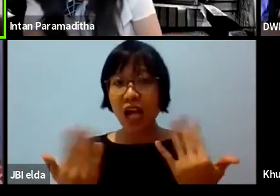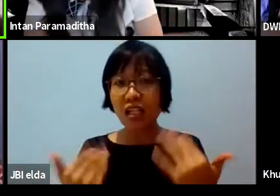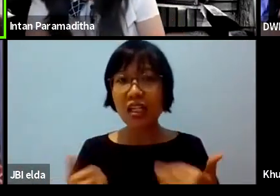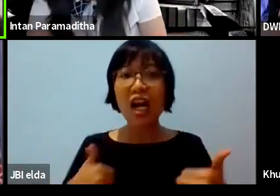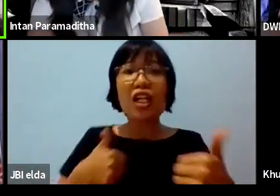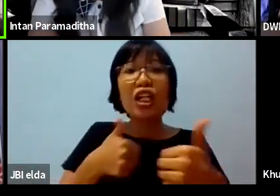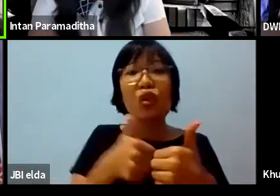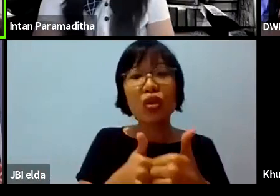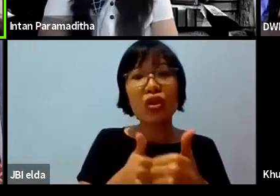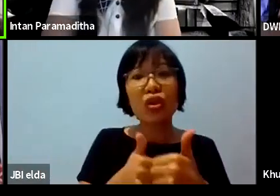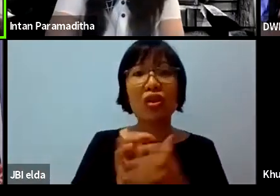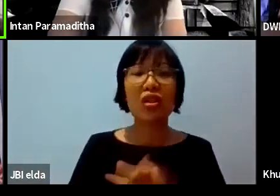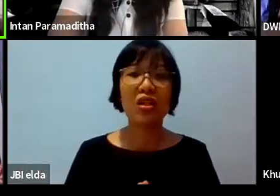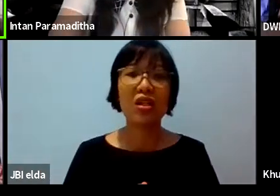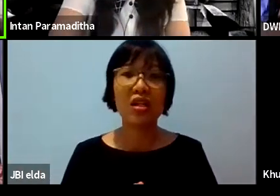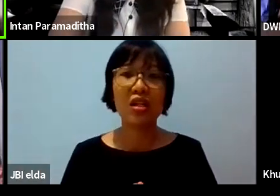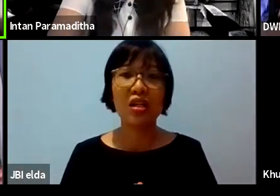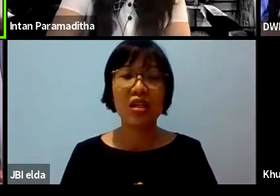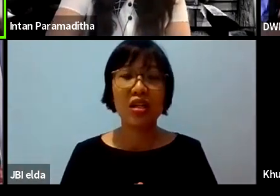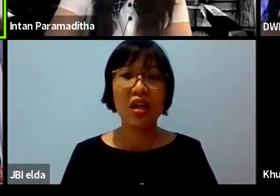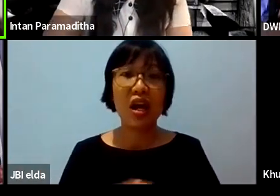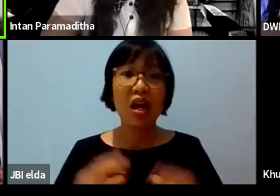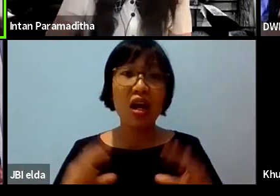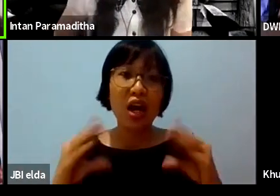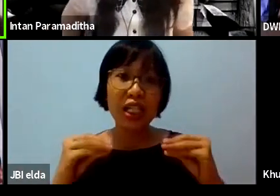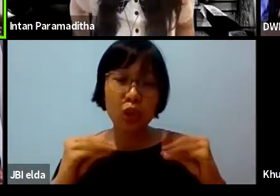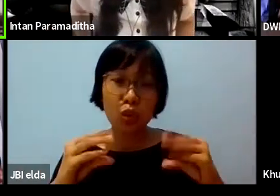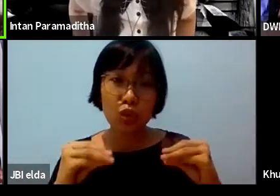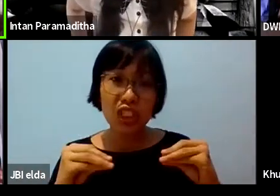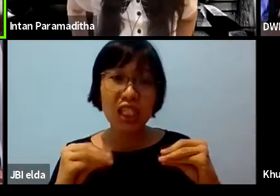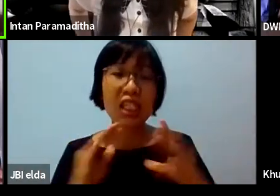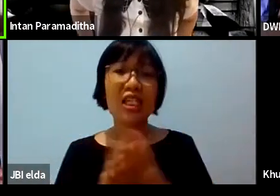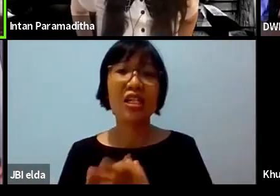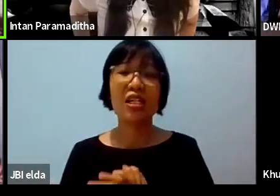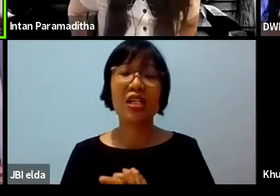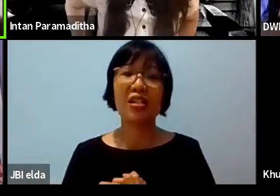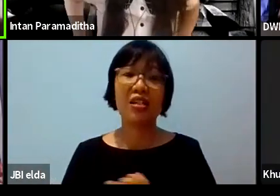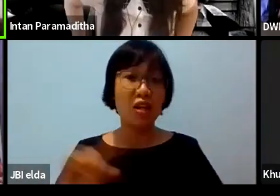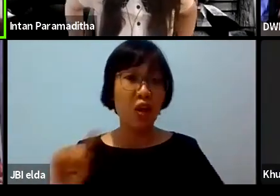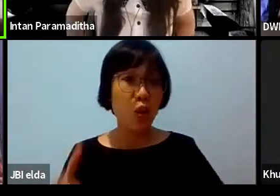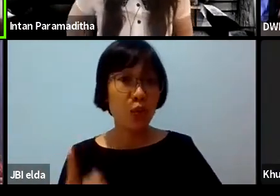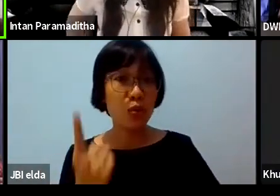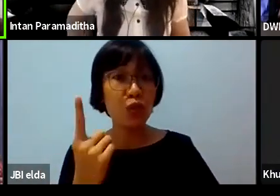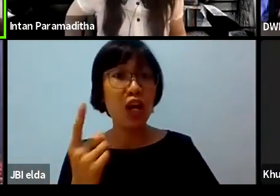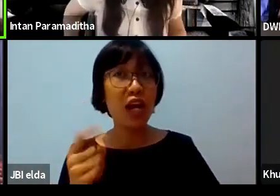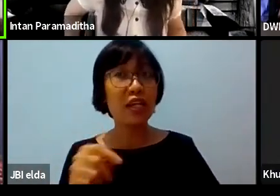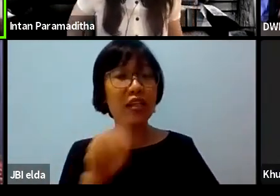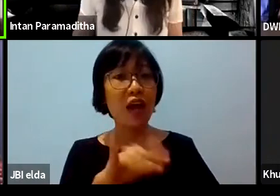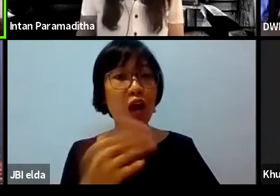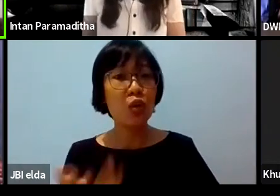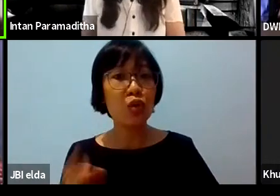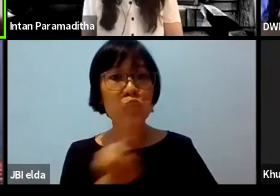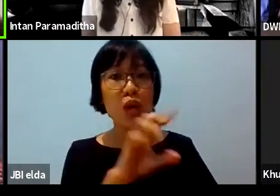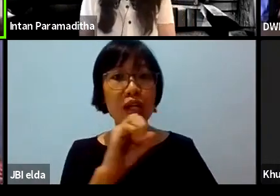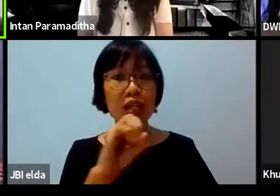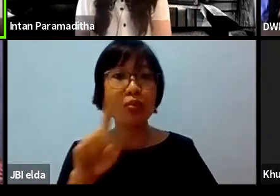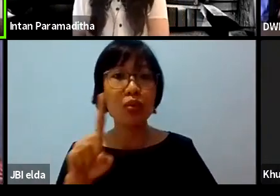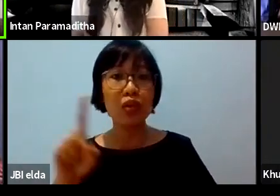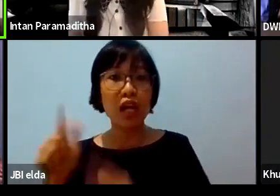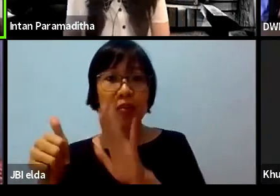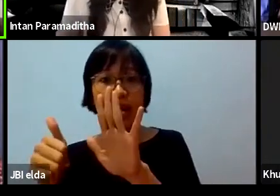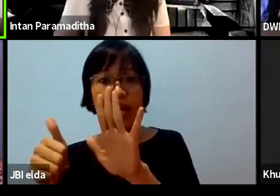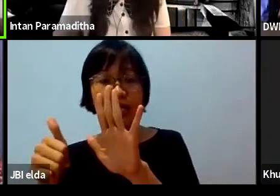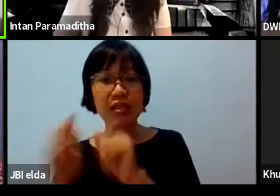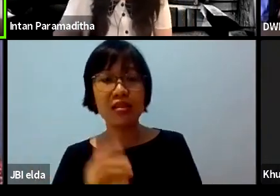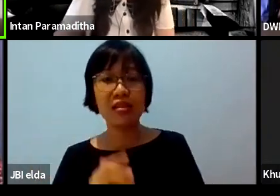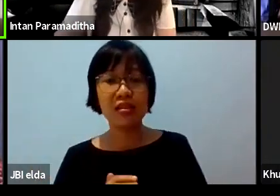ketika ramai ya sebagai tahun 2016 gitu tuh isu LGBT itu yang juga sudah diangkat gitu ya